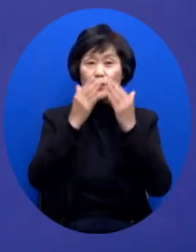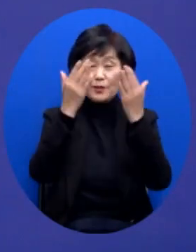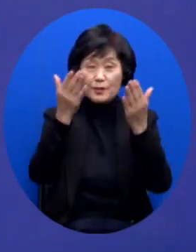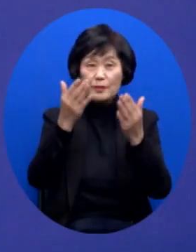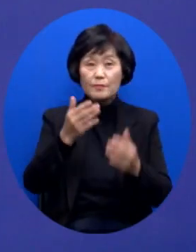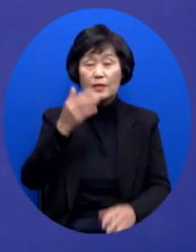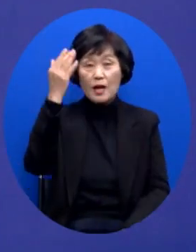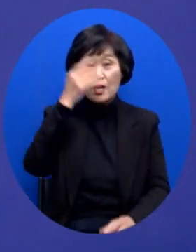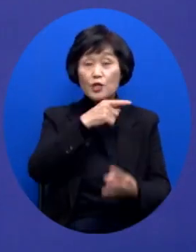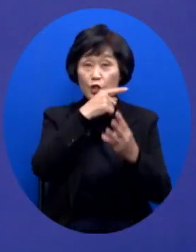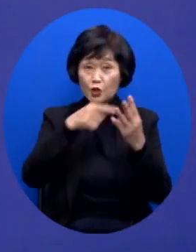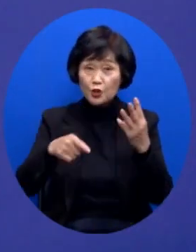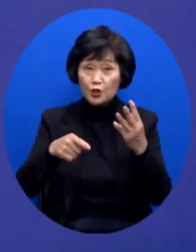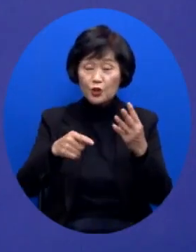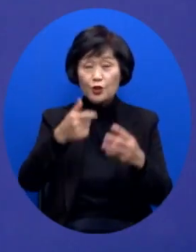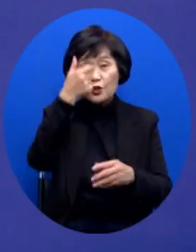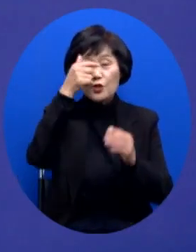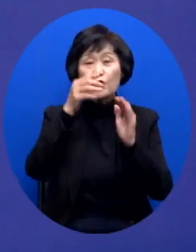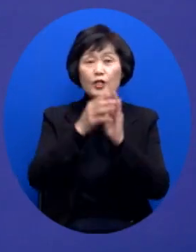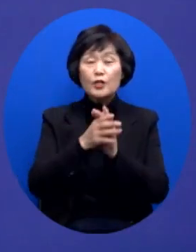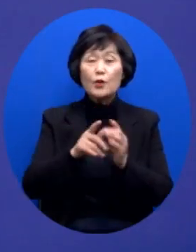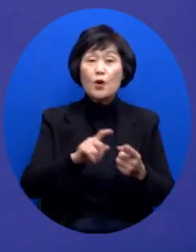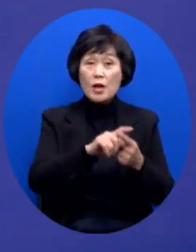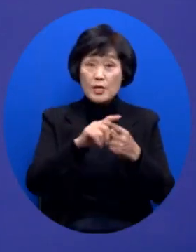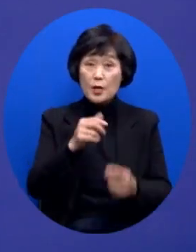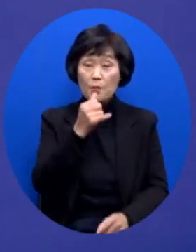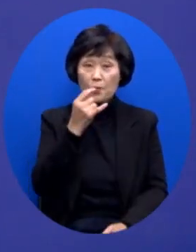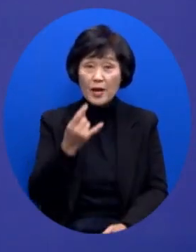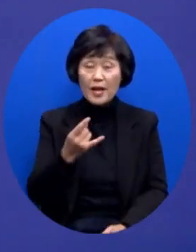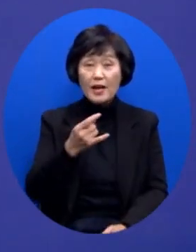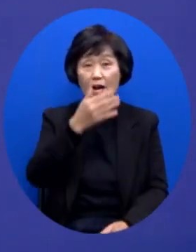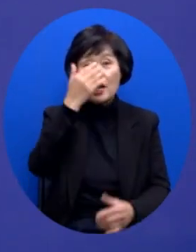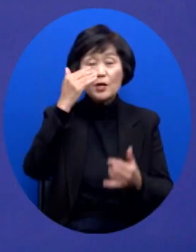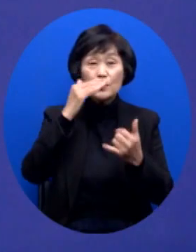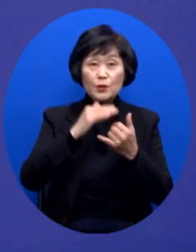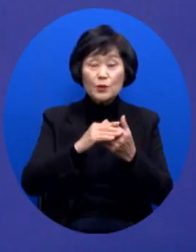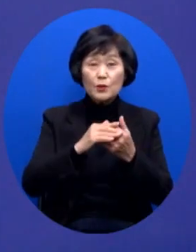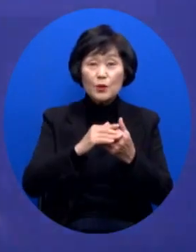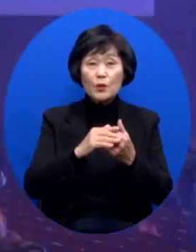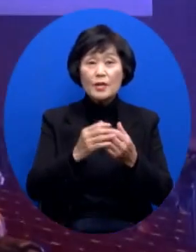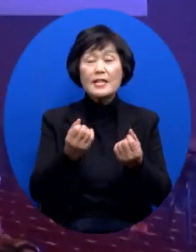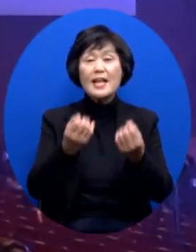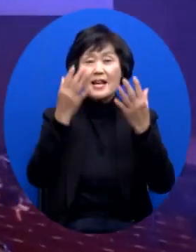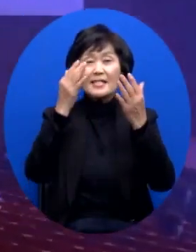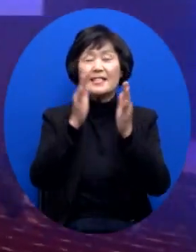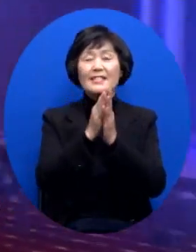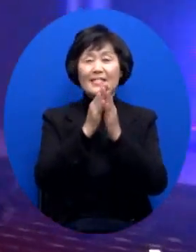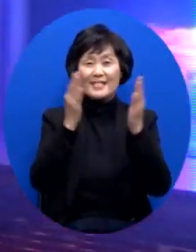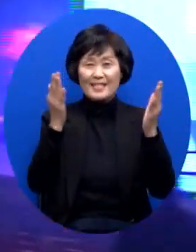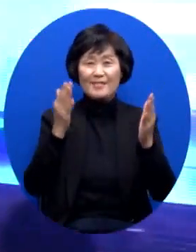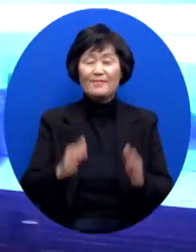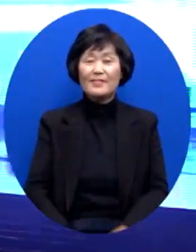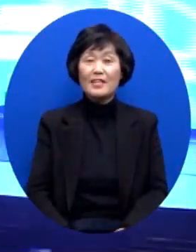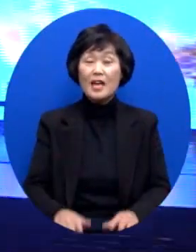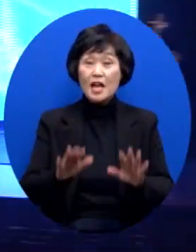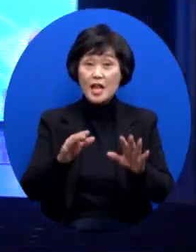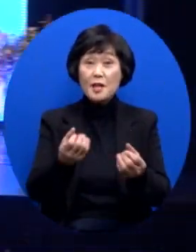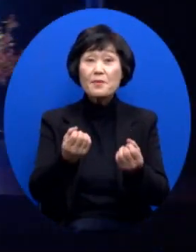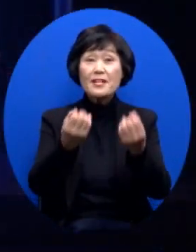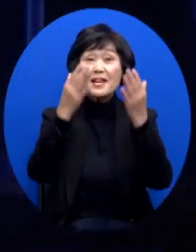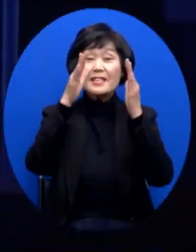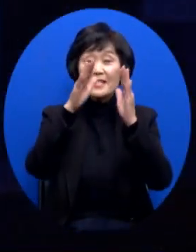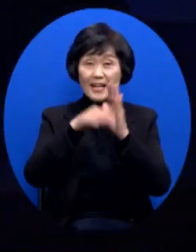청주시 기독교연합회가 2021 충청 청소년 페스티벌을 개최했습니다. 이번